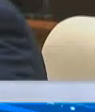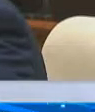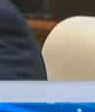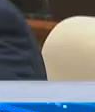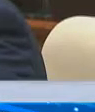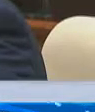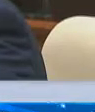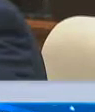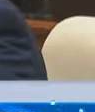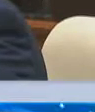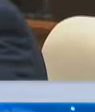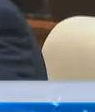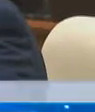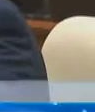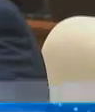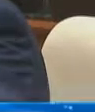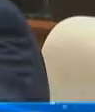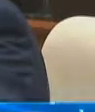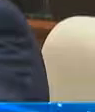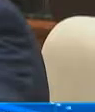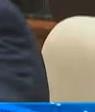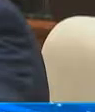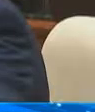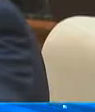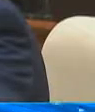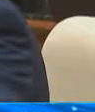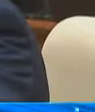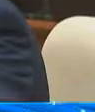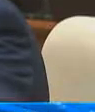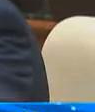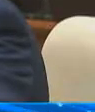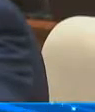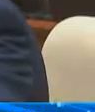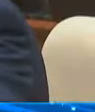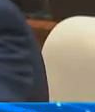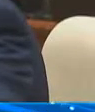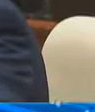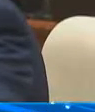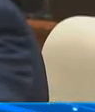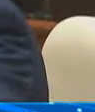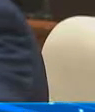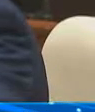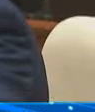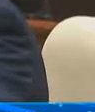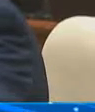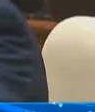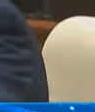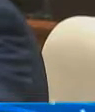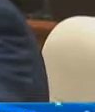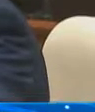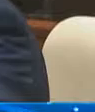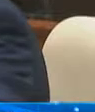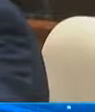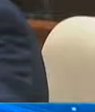жатырмыз. Мемлекет функциялары бәсекеге қабілетті ортаға берілсе, бизнес өкілдері өз қызметінде сапаға басымдық беруі тиіс. Көбінесе тапсырыс